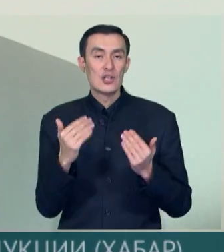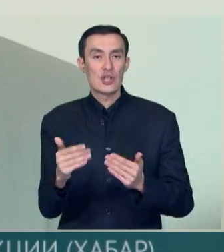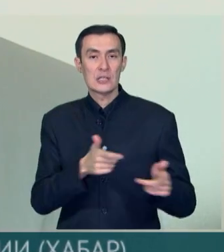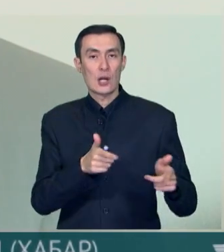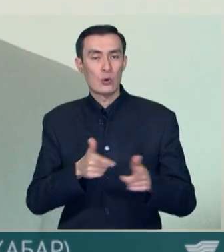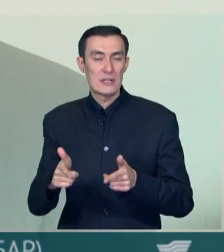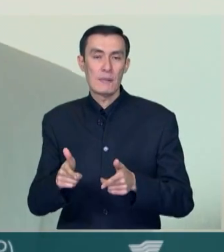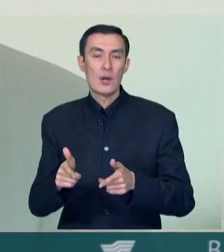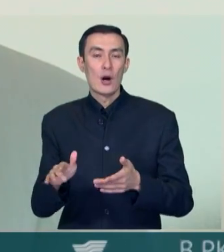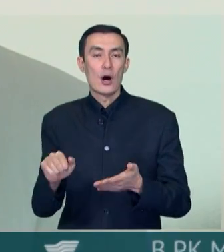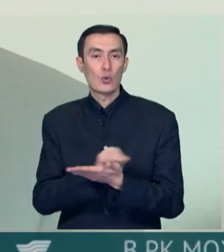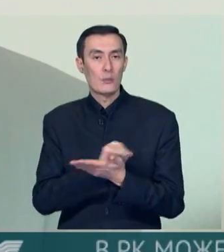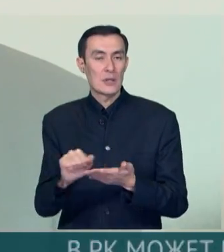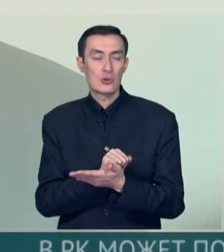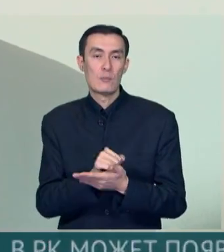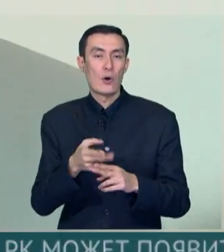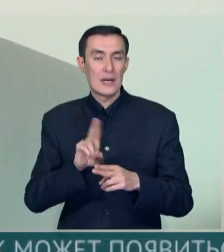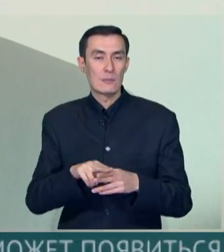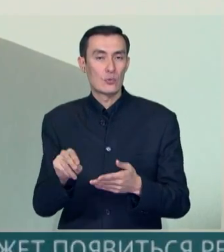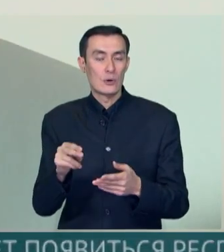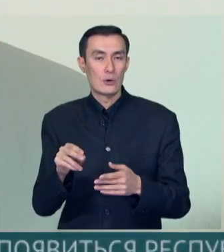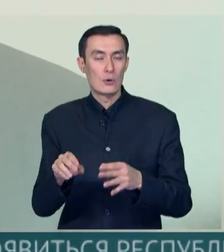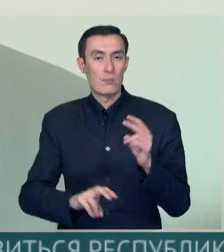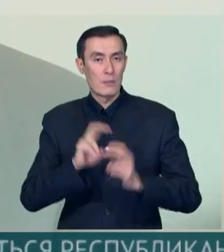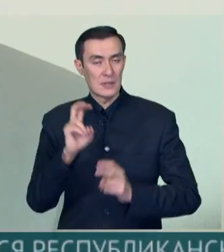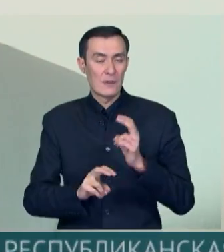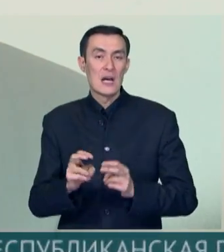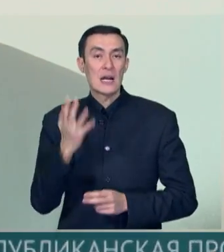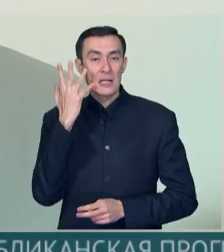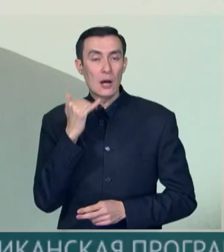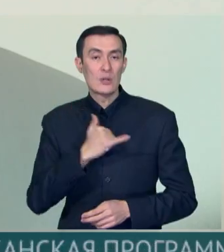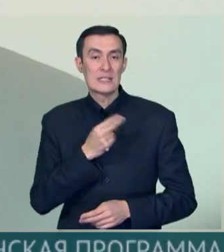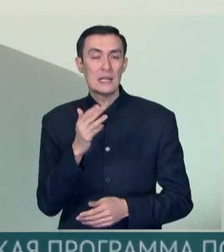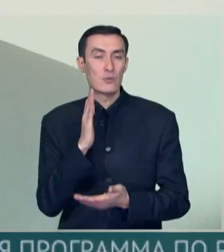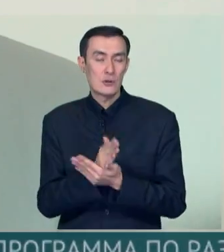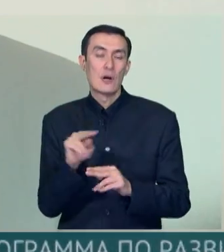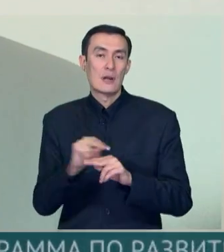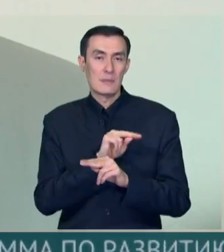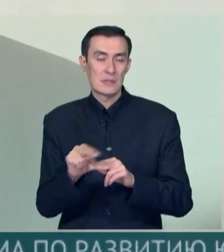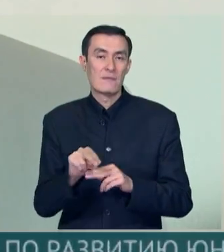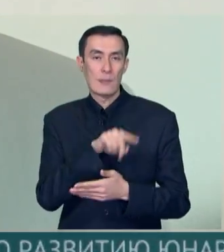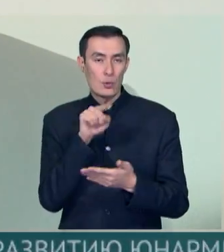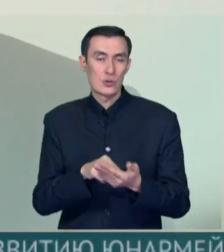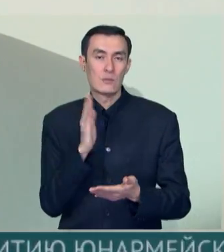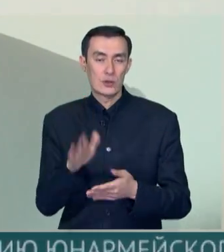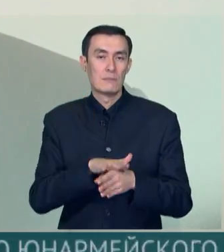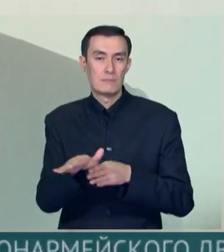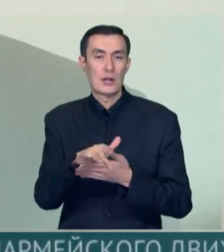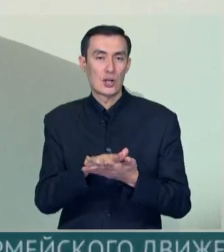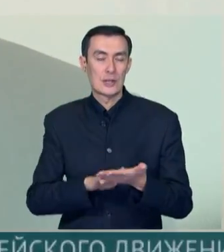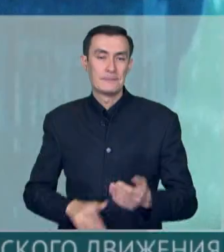готовим проектно-сметную документацию по объектам. Как только появятся средства, работы по реконструкции и модернизации будут